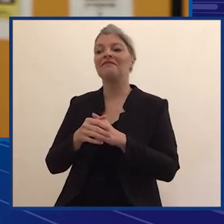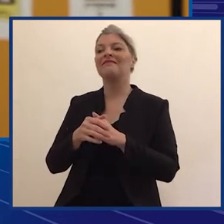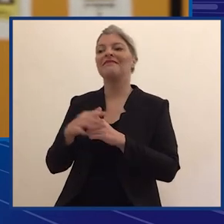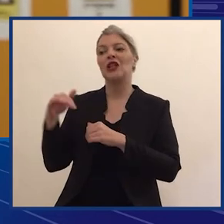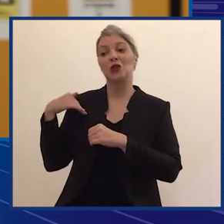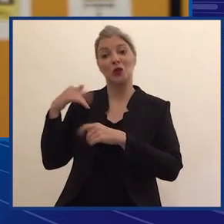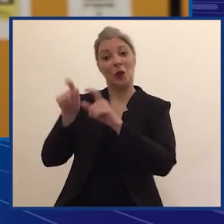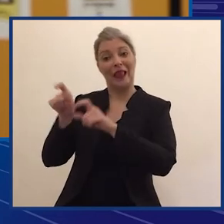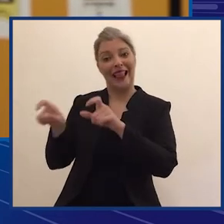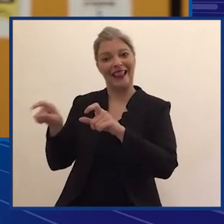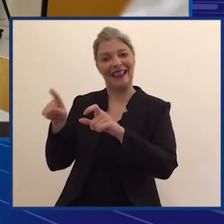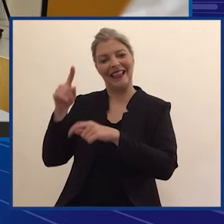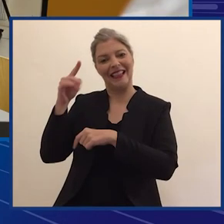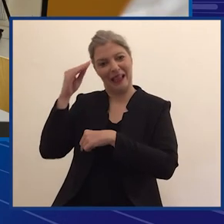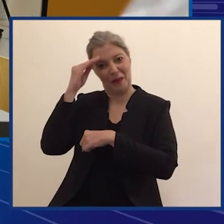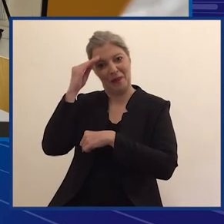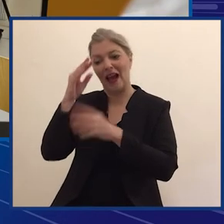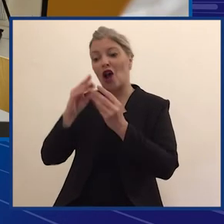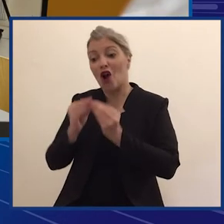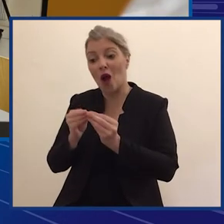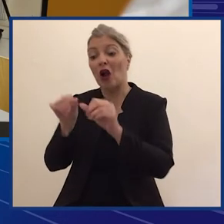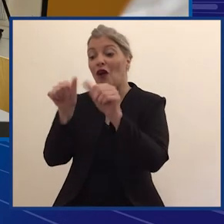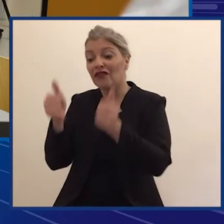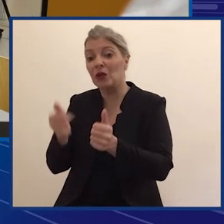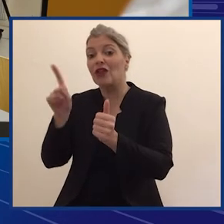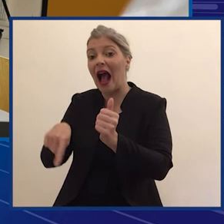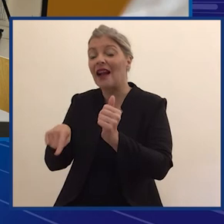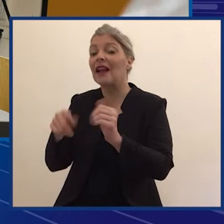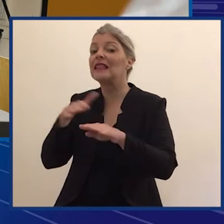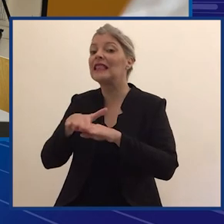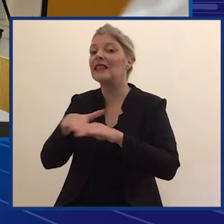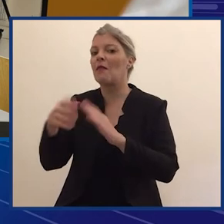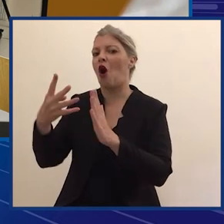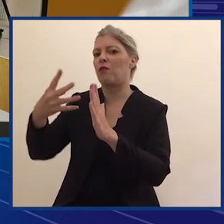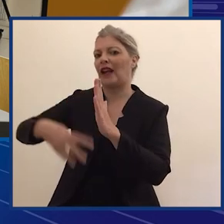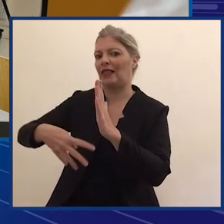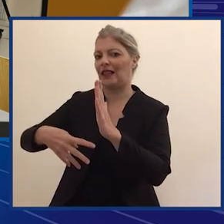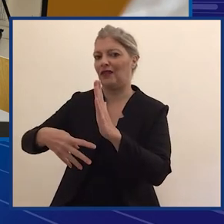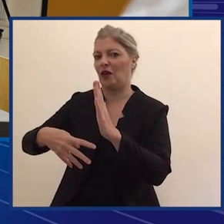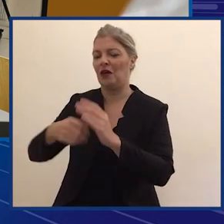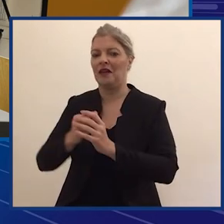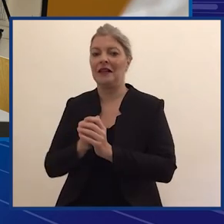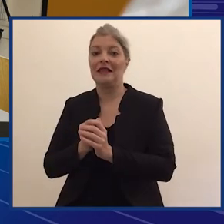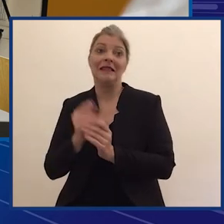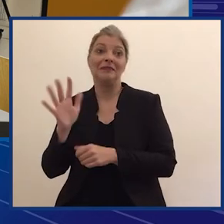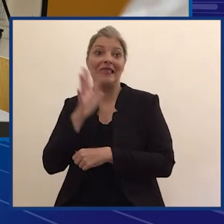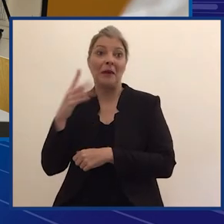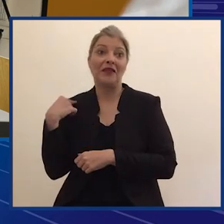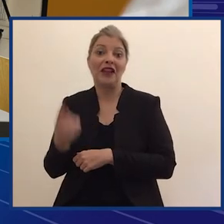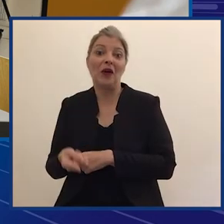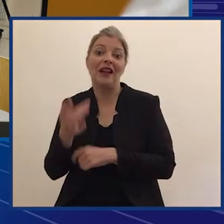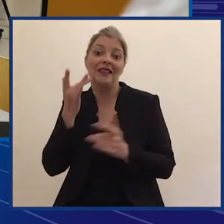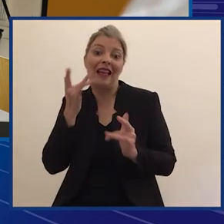impareranno a fare gli studenti sarà la configurazione del sistema operativo. Ovviamente, detto così, le operazioni sembrano semplici, esistono